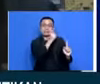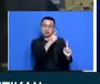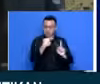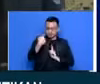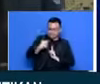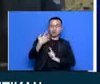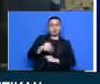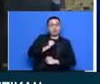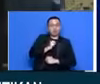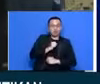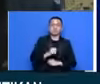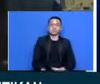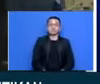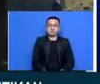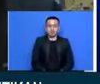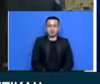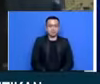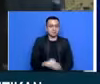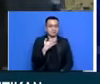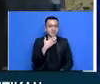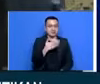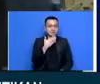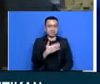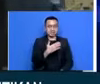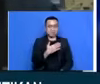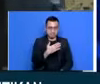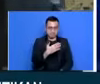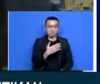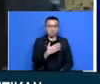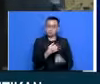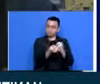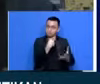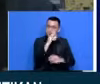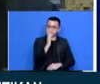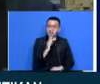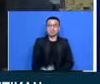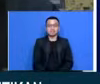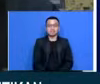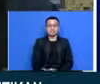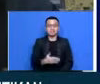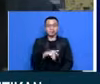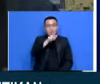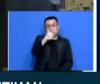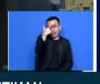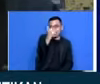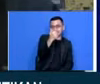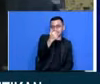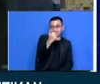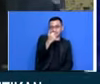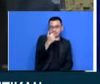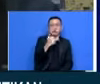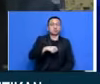baik terima kasih atas ee informasinya dan juga sudah bergabung di Kompas malam pakar Hukum Universitas Jenderal Sudirman